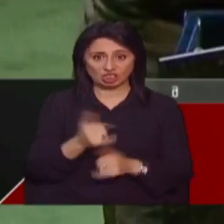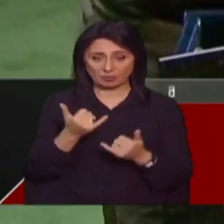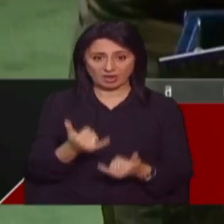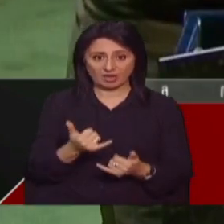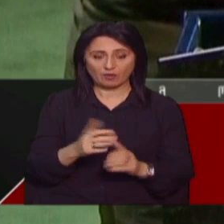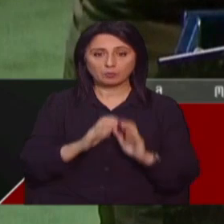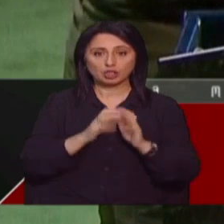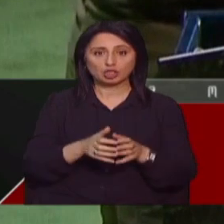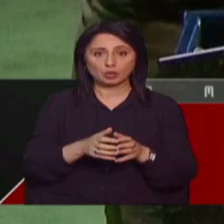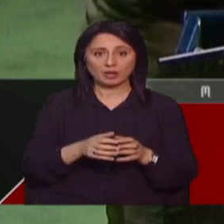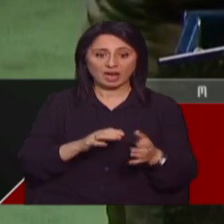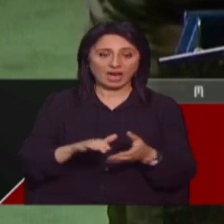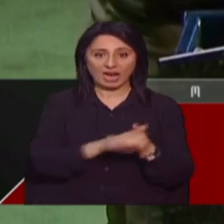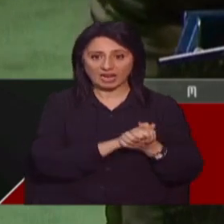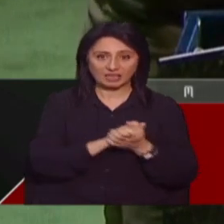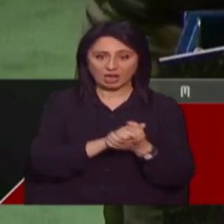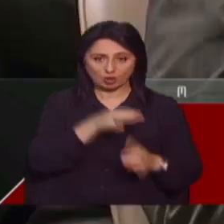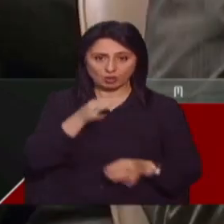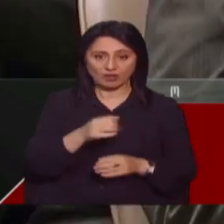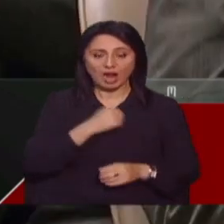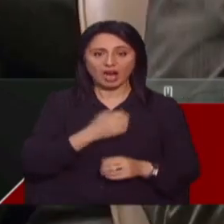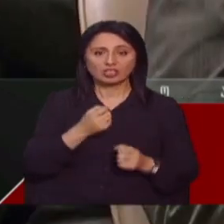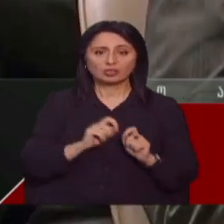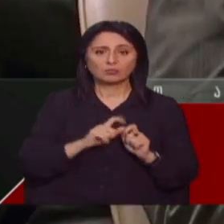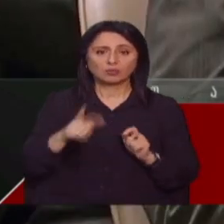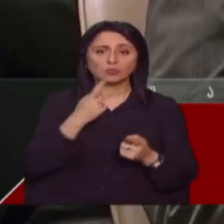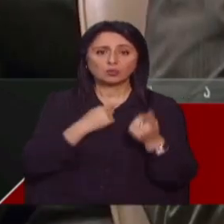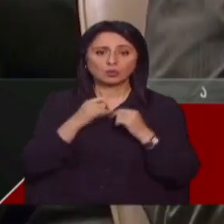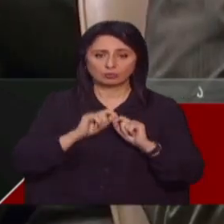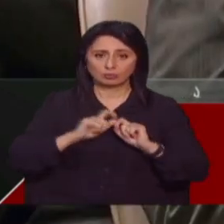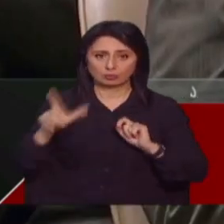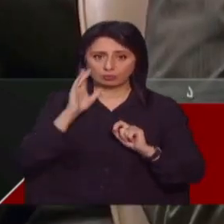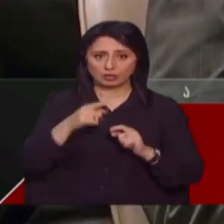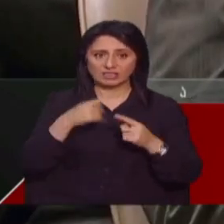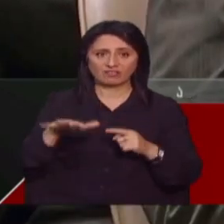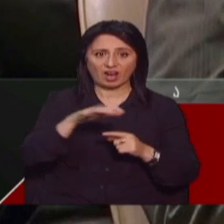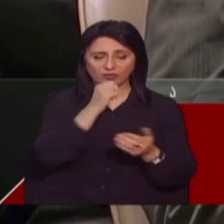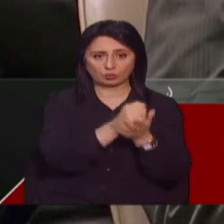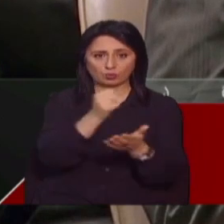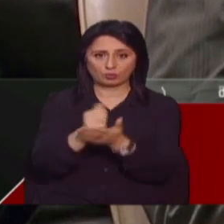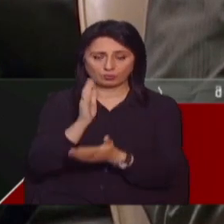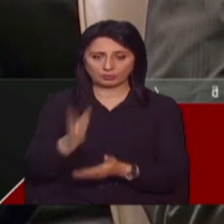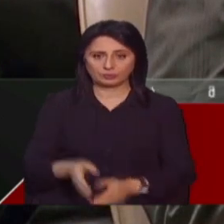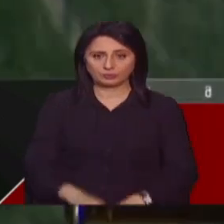დროულად მსოფლიოს ერთიანობით, მაშინ აგრესიამ შეიძლება სხვა მასშტაბი მიიღოს და სხვა ქვეყნებსაც